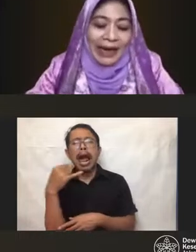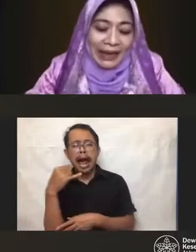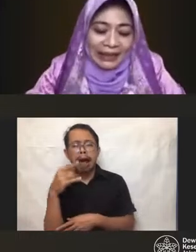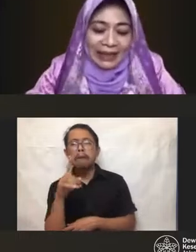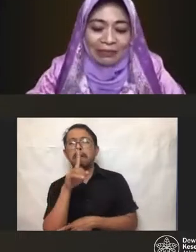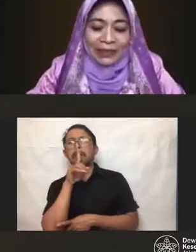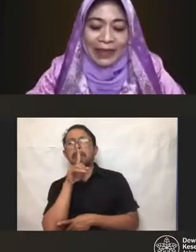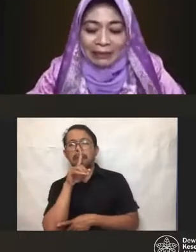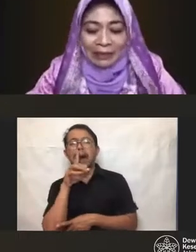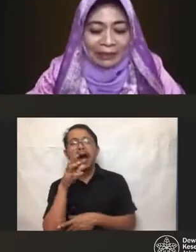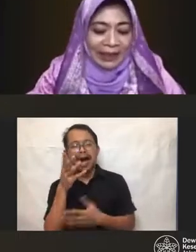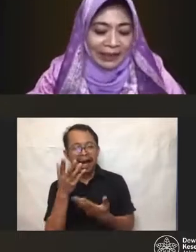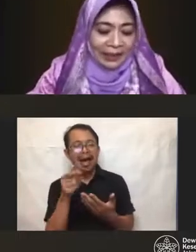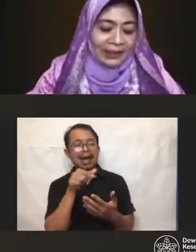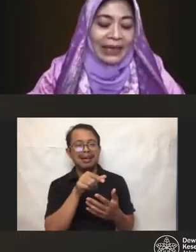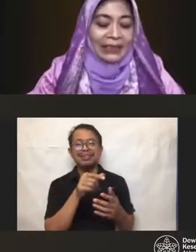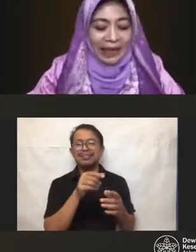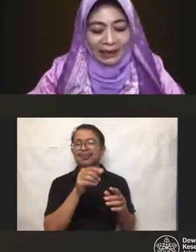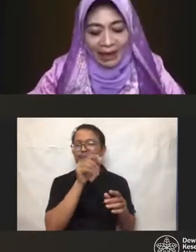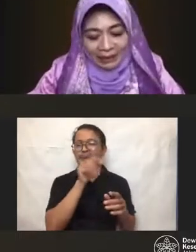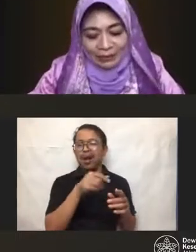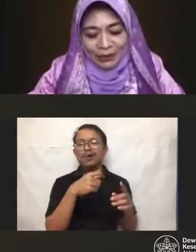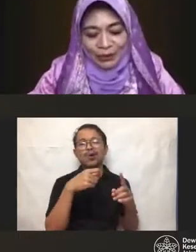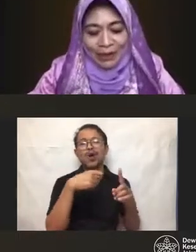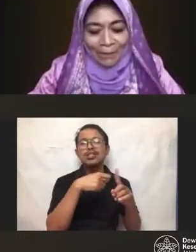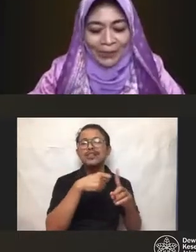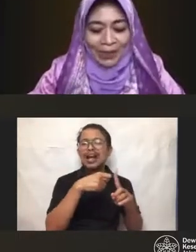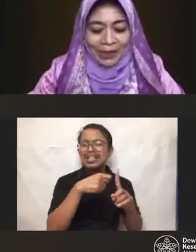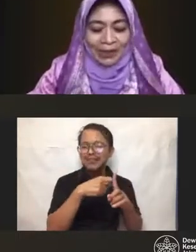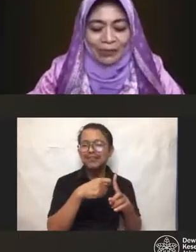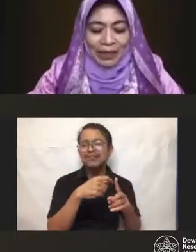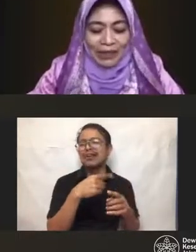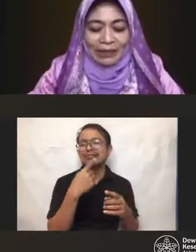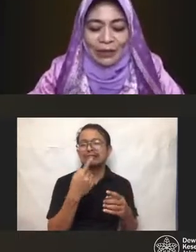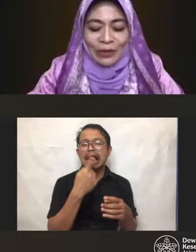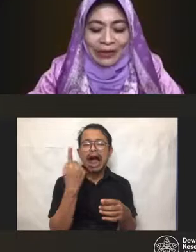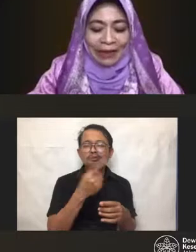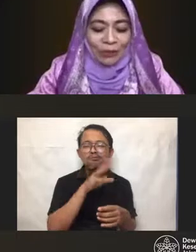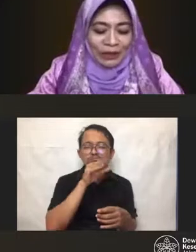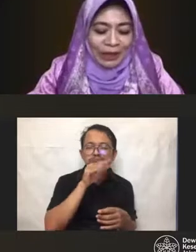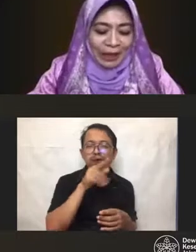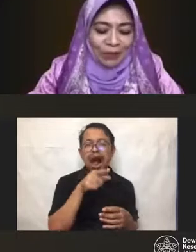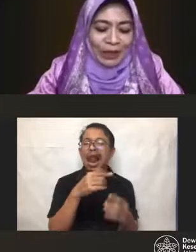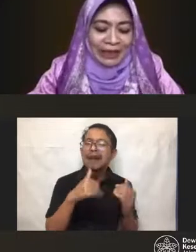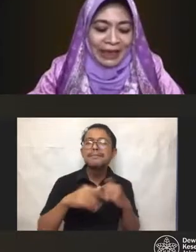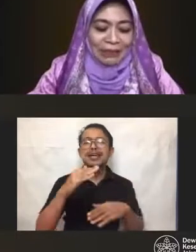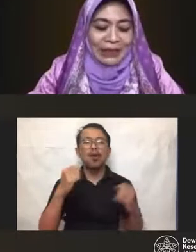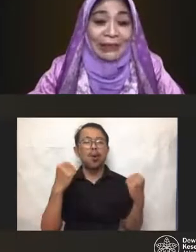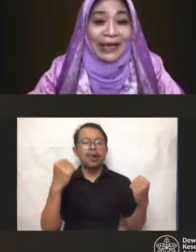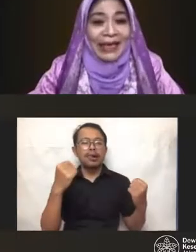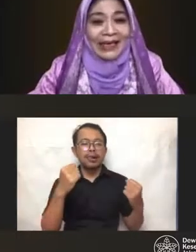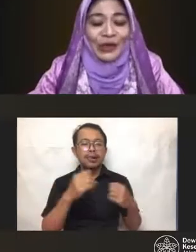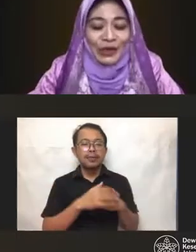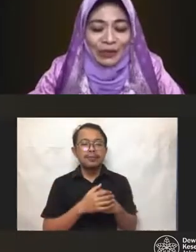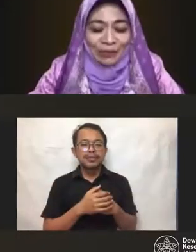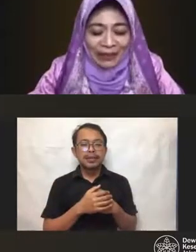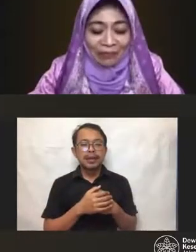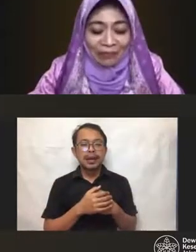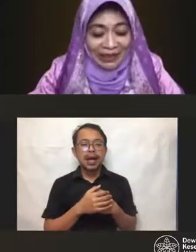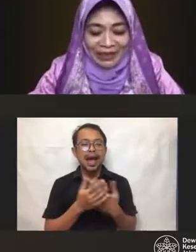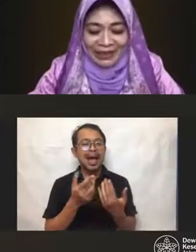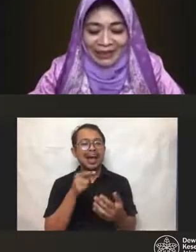oleh gerakan Islamis yang lebih militan dan sangat aktif bersuara. Temuan ini menguatkan posisi kelompok Islamis sebagai